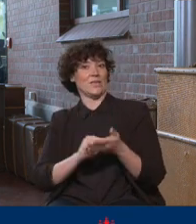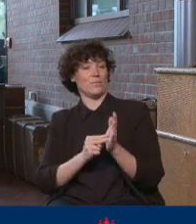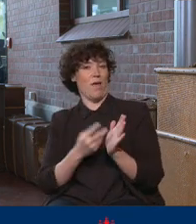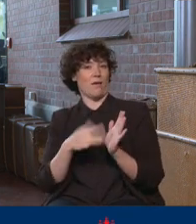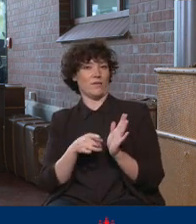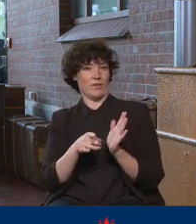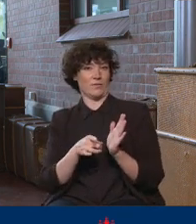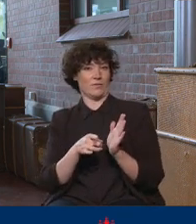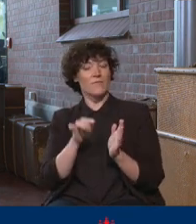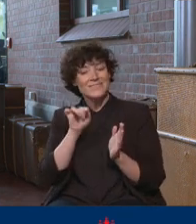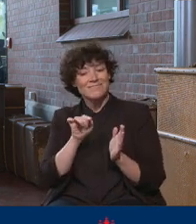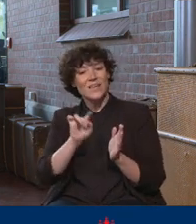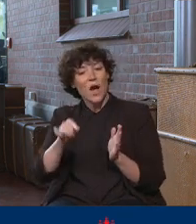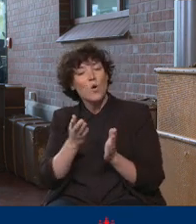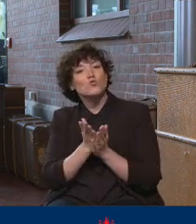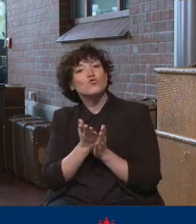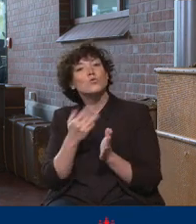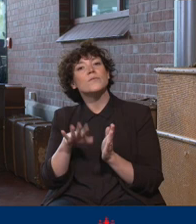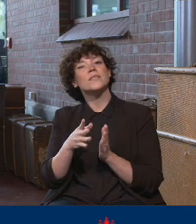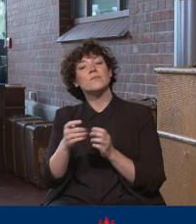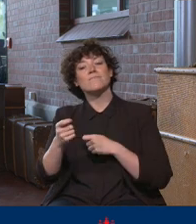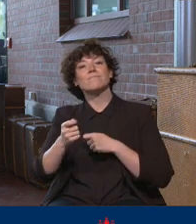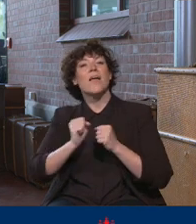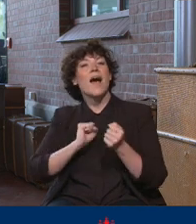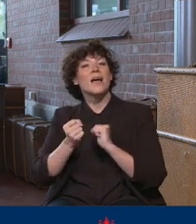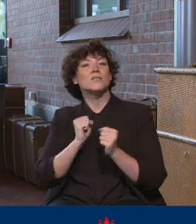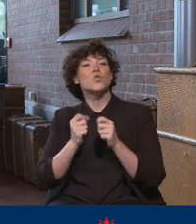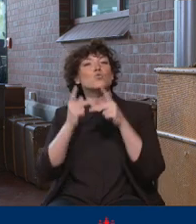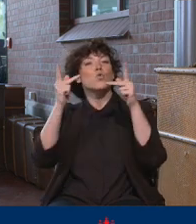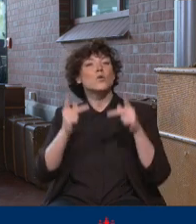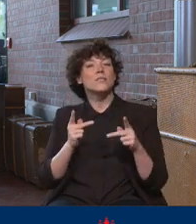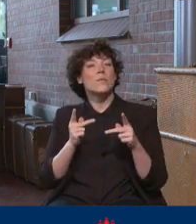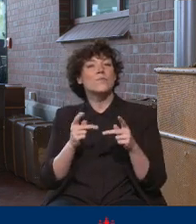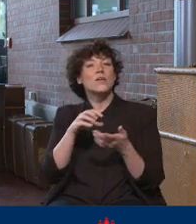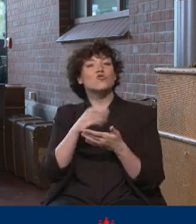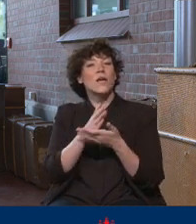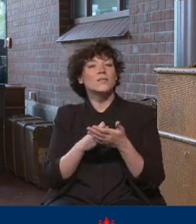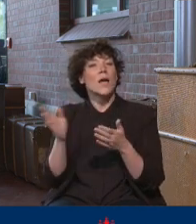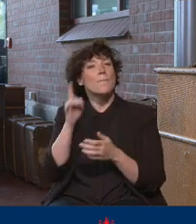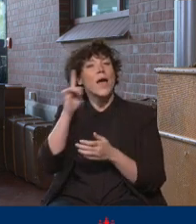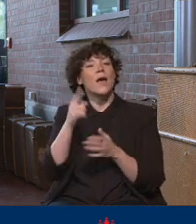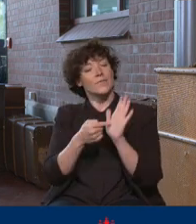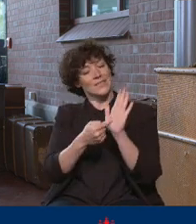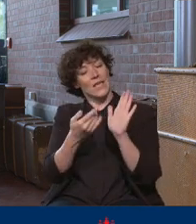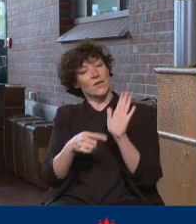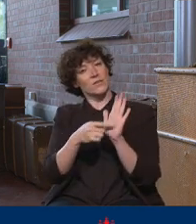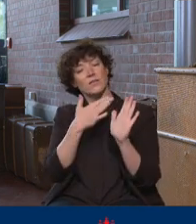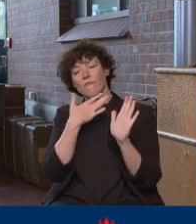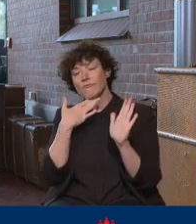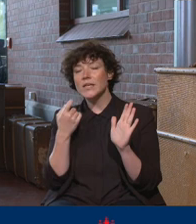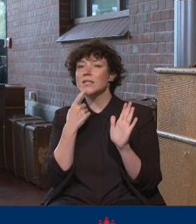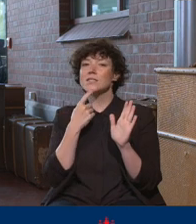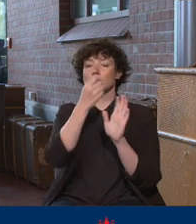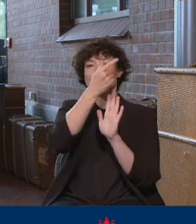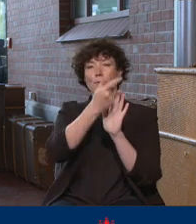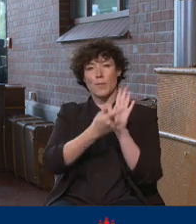wir schon in den sachen die im handlungskonzept martin stadtteilbeirat vorgestellt worden sind viele von den sachen die ich jetzt eben auch gesagt habe